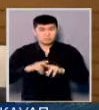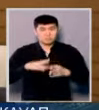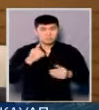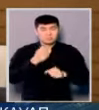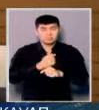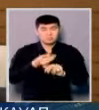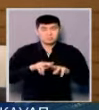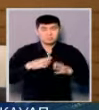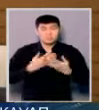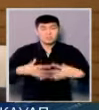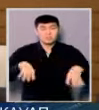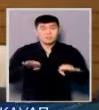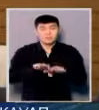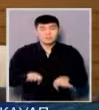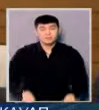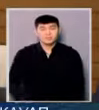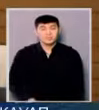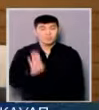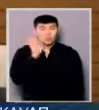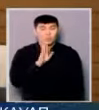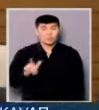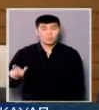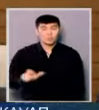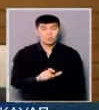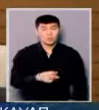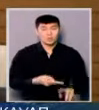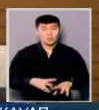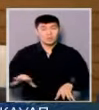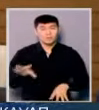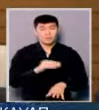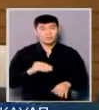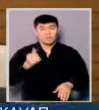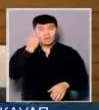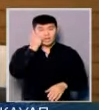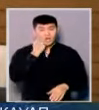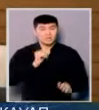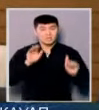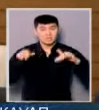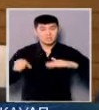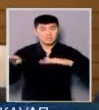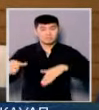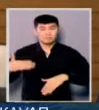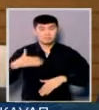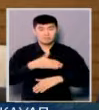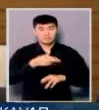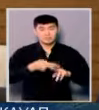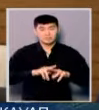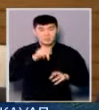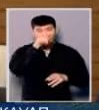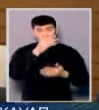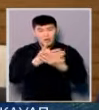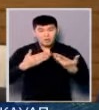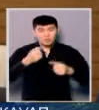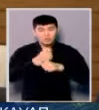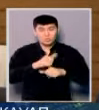мәжбүр. Сондай-ақ жайық өзенінің жайылмасы түгелдей тозған және Каспий теңізінің бекіре тұқымдас балықтарын уылдырық шашуы